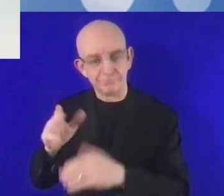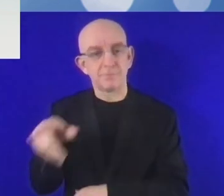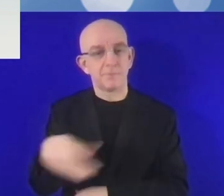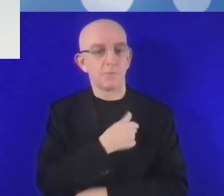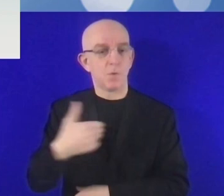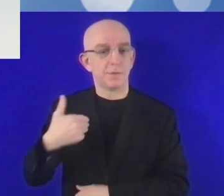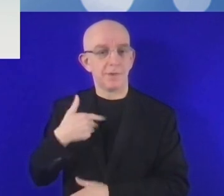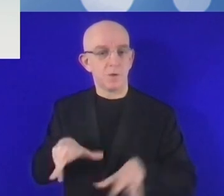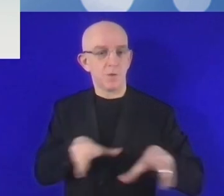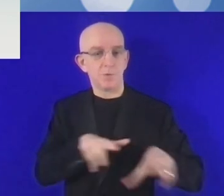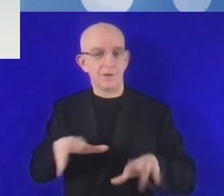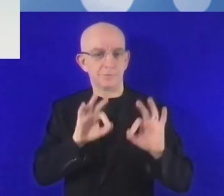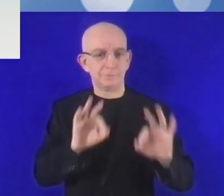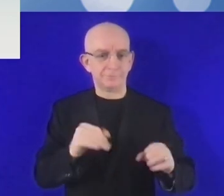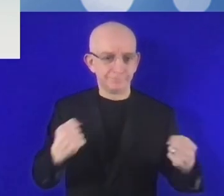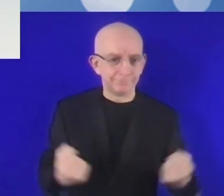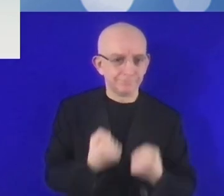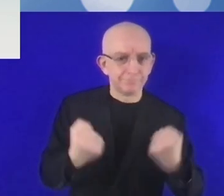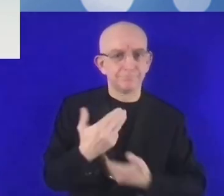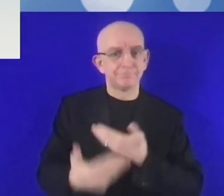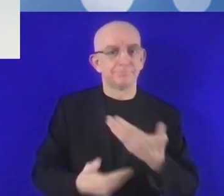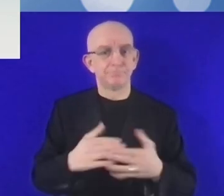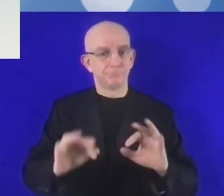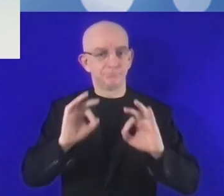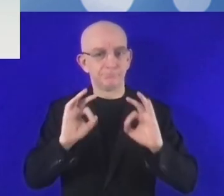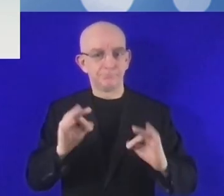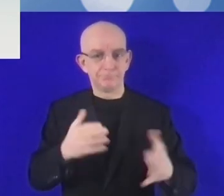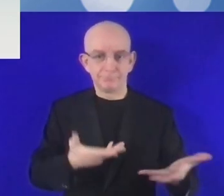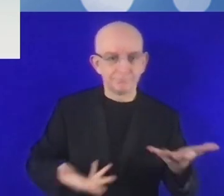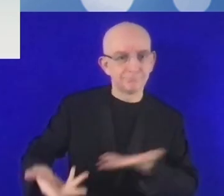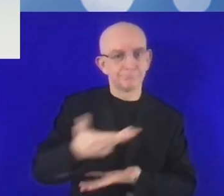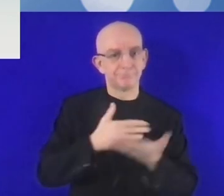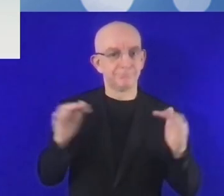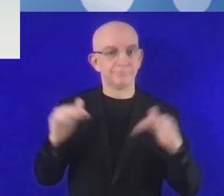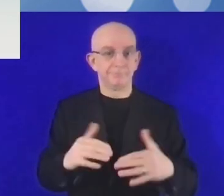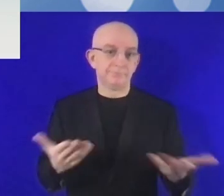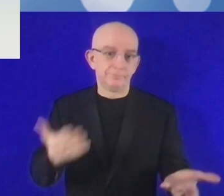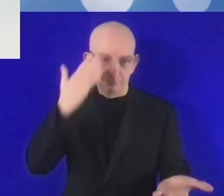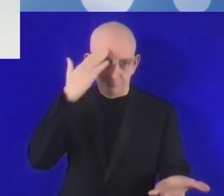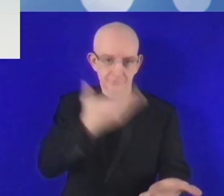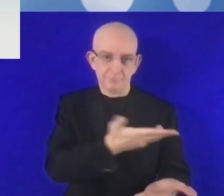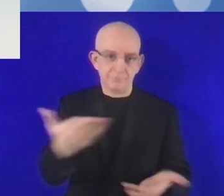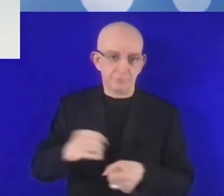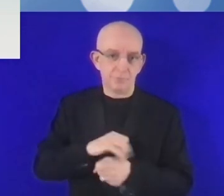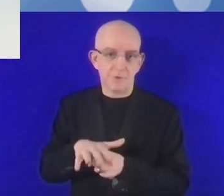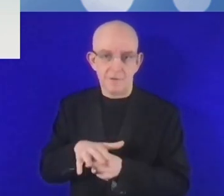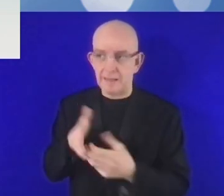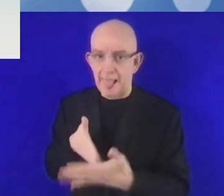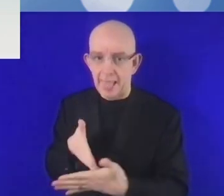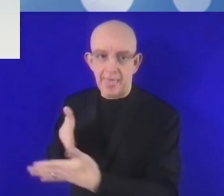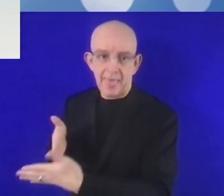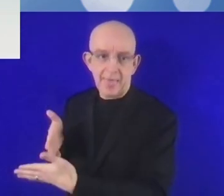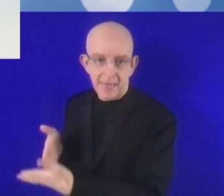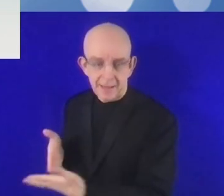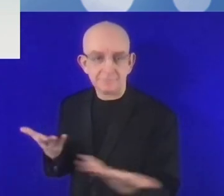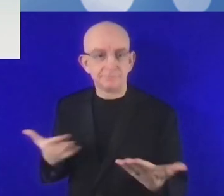принять участие в церемонии открытия IGF 2021 года. В частности, хочу поблагодарить